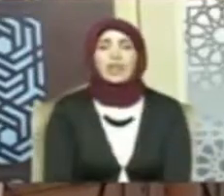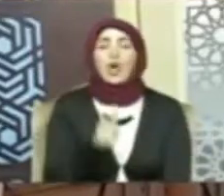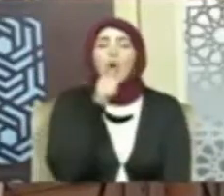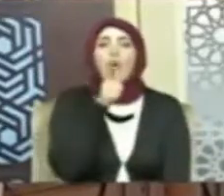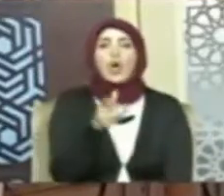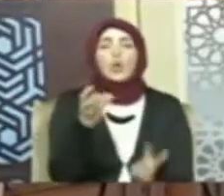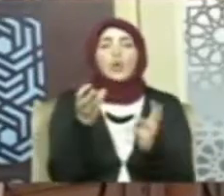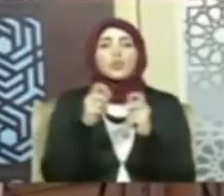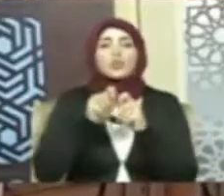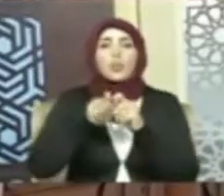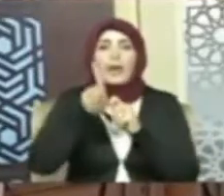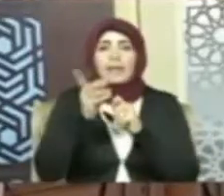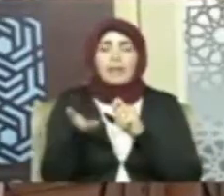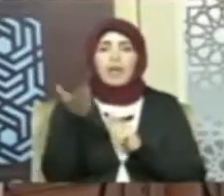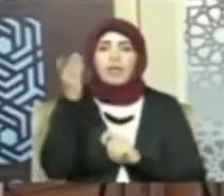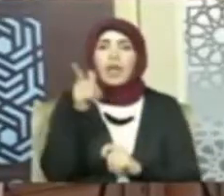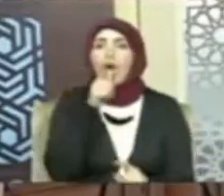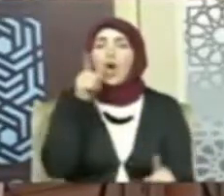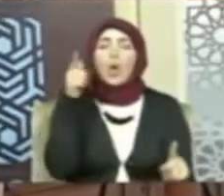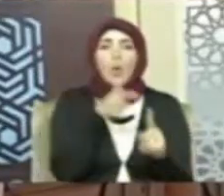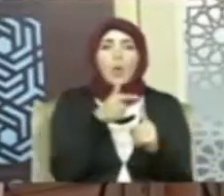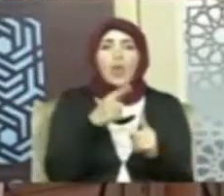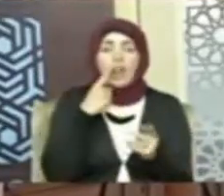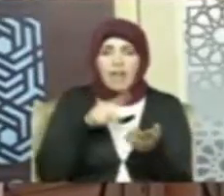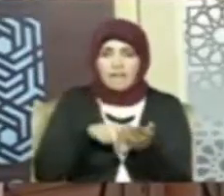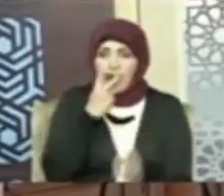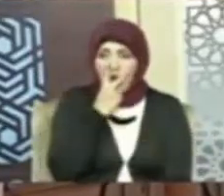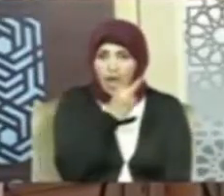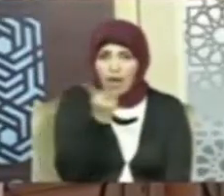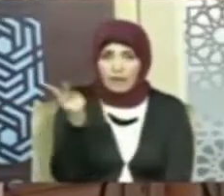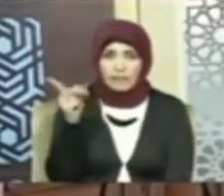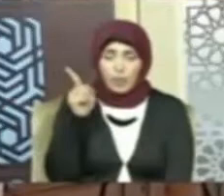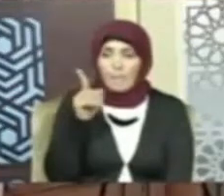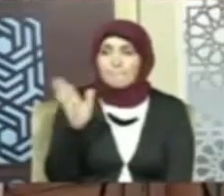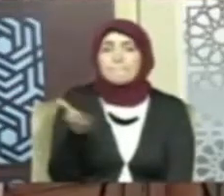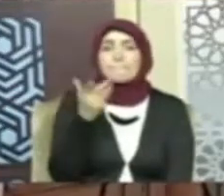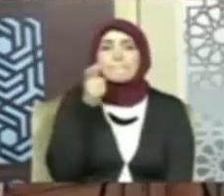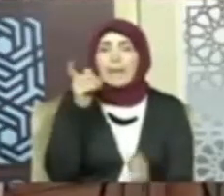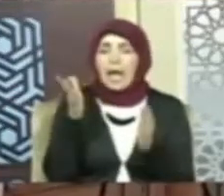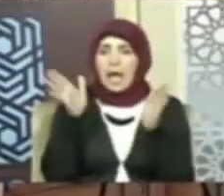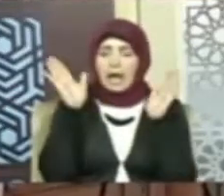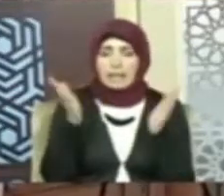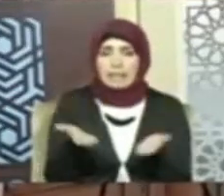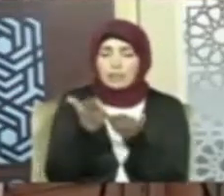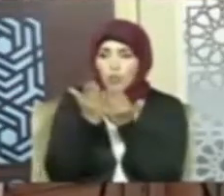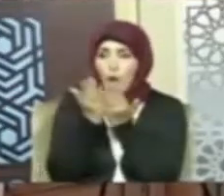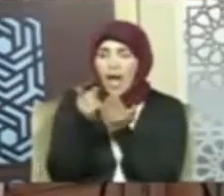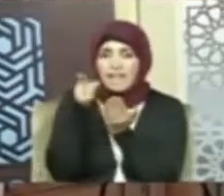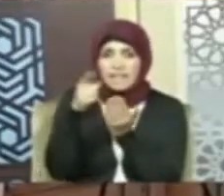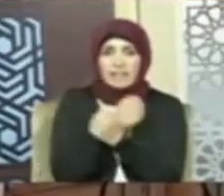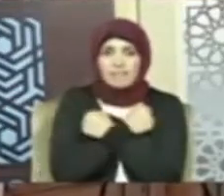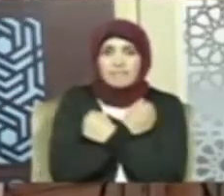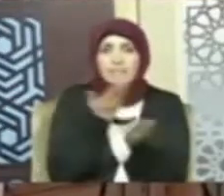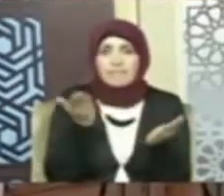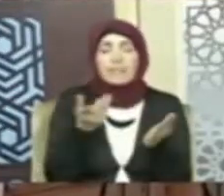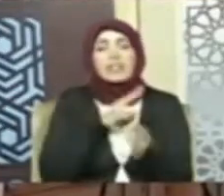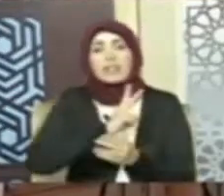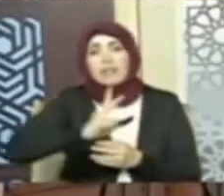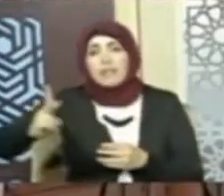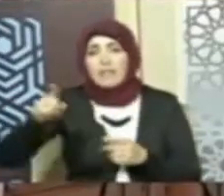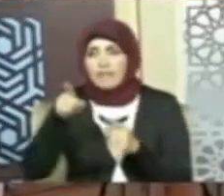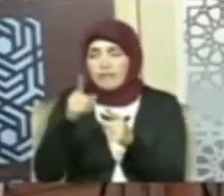ويقول سبحانه: قل أفرأيتم ما تدعون من دون الله إن